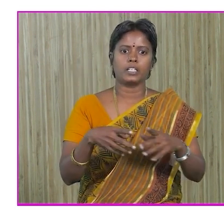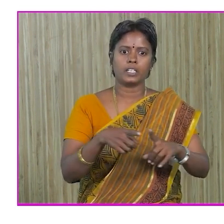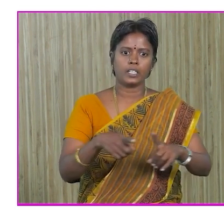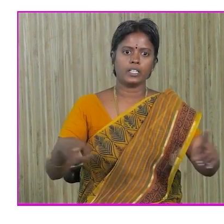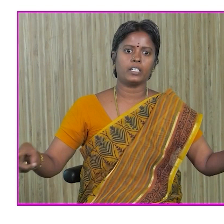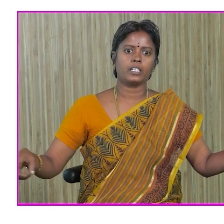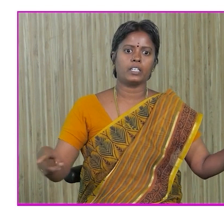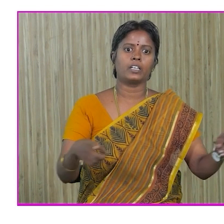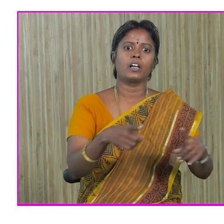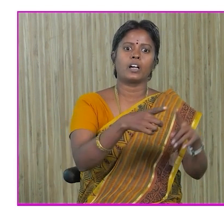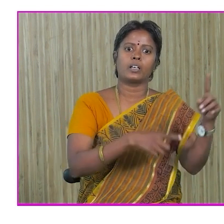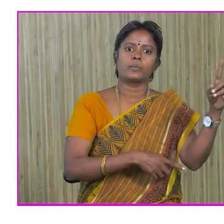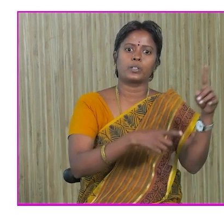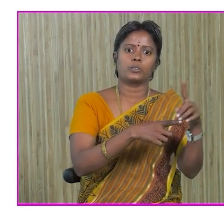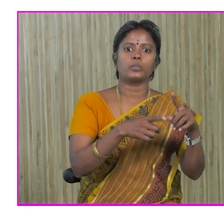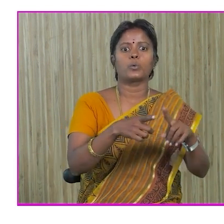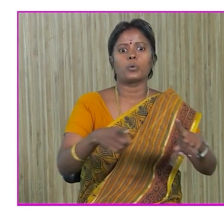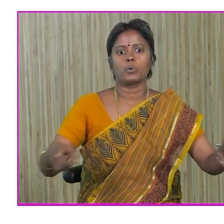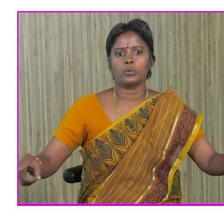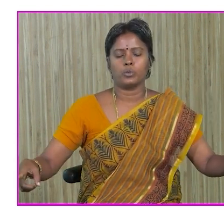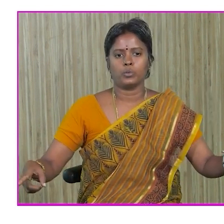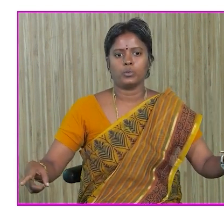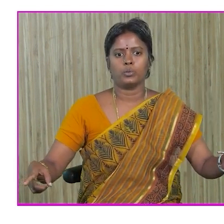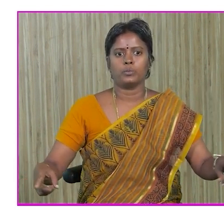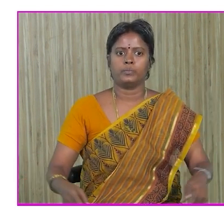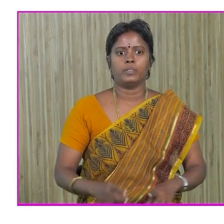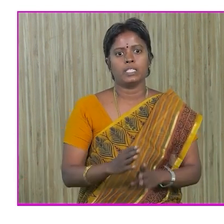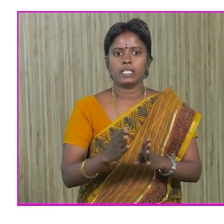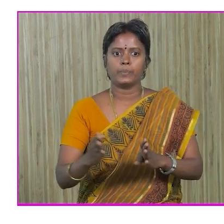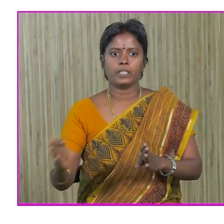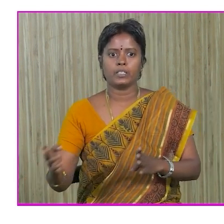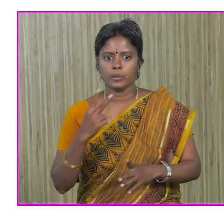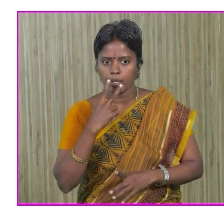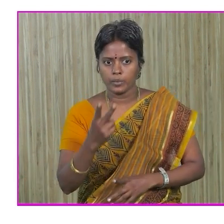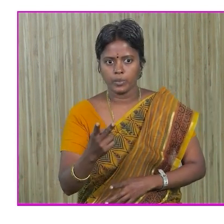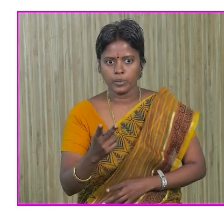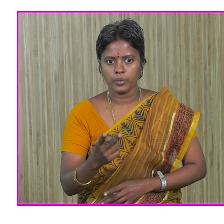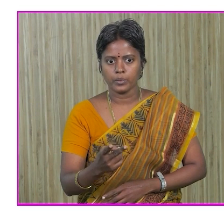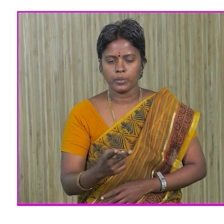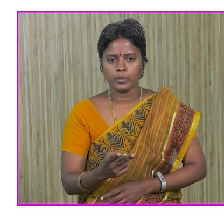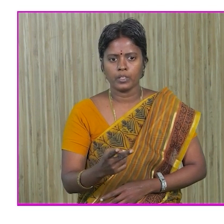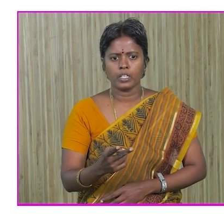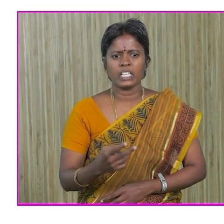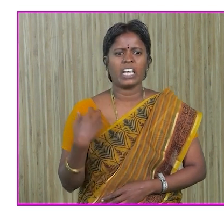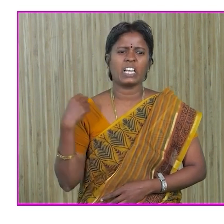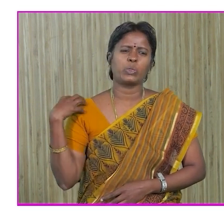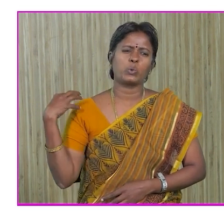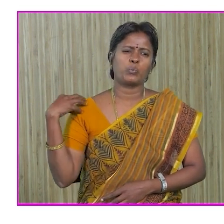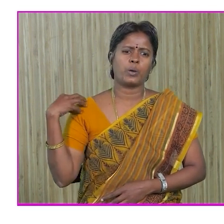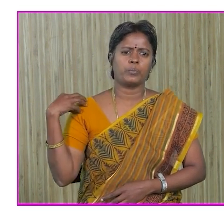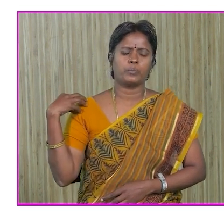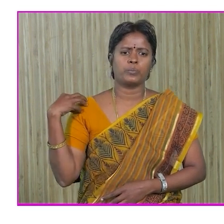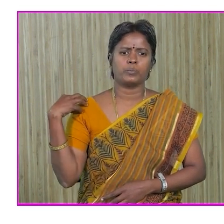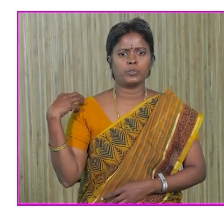நீட்டி அளப்பதோர் கோல். சீர்பிரித்து படிப்போம். கேட்டினும், கேடு என்றால் துன்பம் என